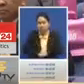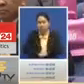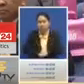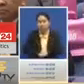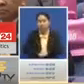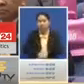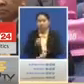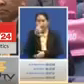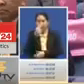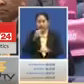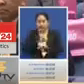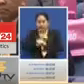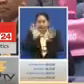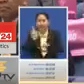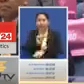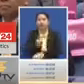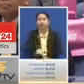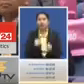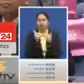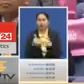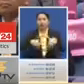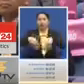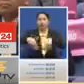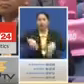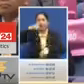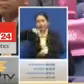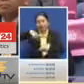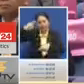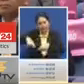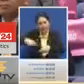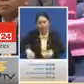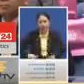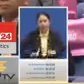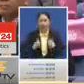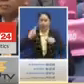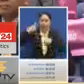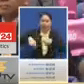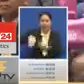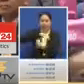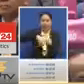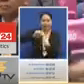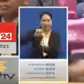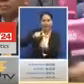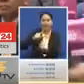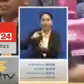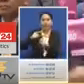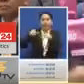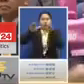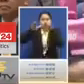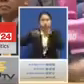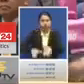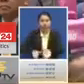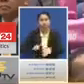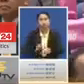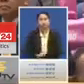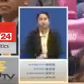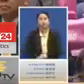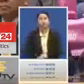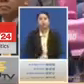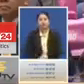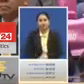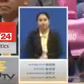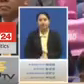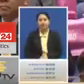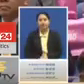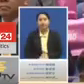ที่เห็นชัดเจนที่สุดไม่ยอมรับว่าวันนี้ชาวบ้านลำบากไม่ยอมรับว่าเศรษฐกิจมันตกต่ำนี่ตัวอย่างเมื่อท่านไม่ยอมรับความจริงแล้